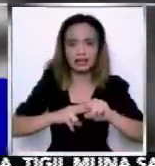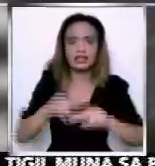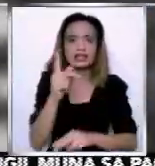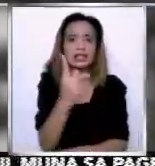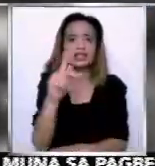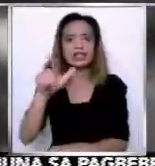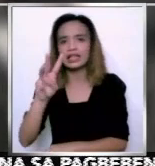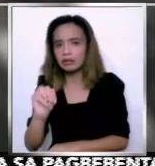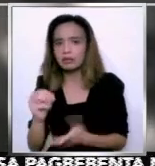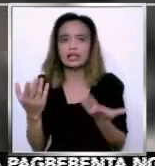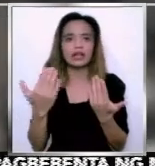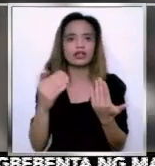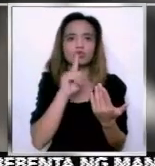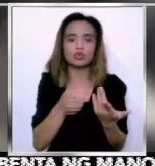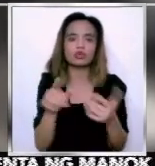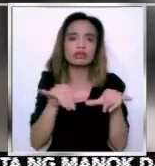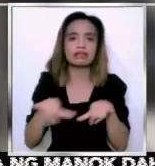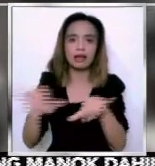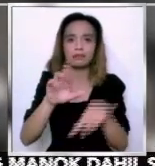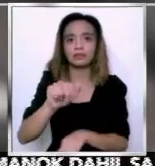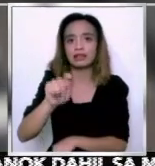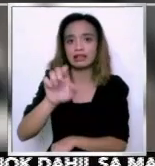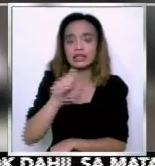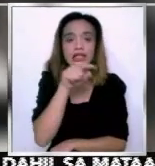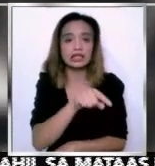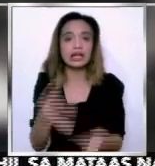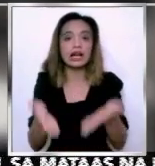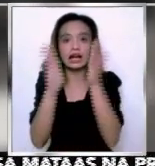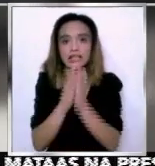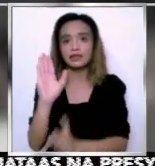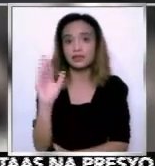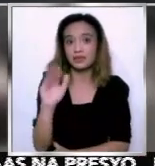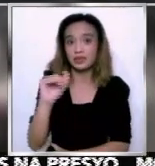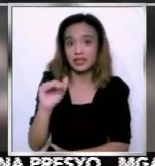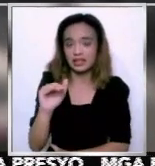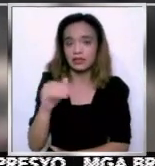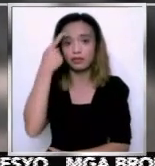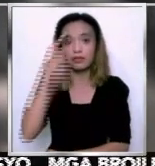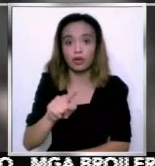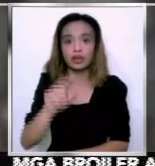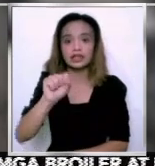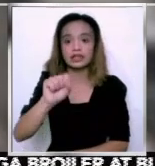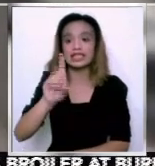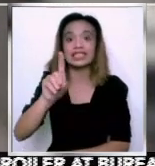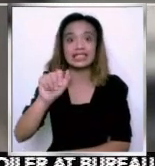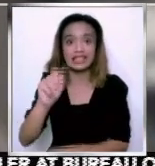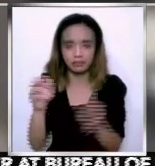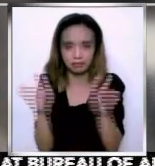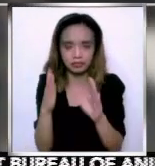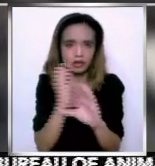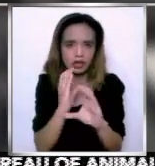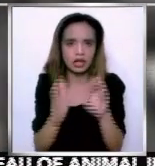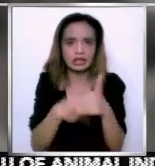Sa petisyon ng TNVS, hiling nila ang dagdag na 15 pesos na flag down rate para sa sedan, dagdag 20 pesos naman para